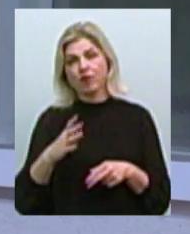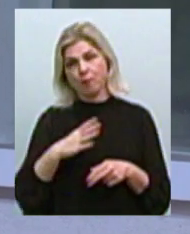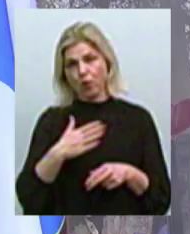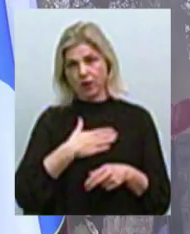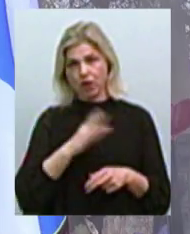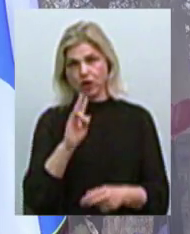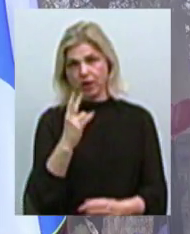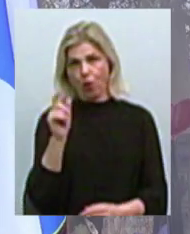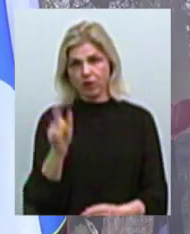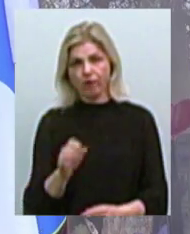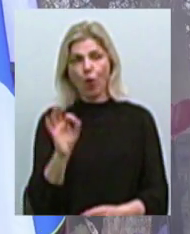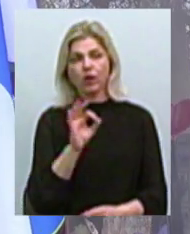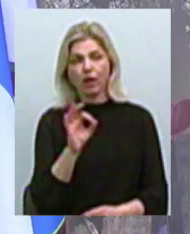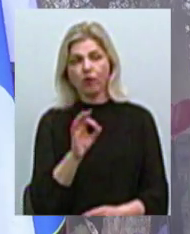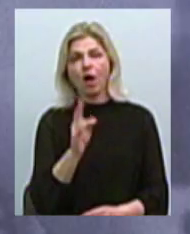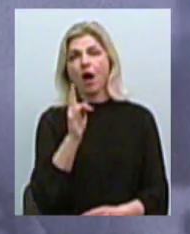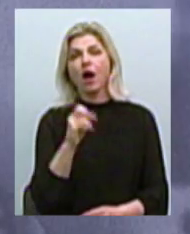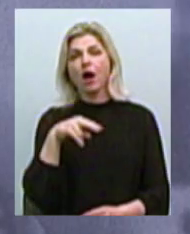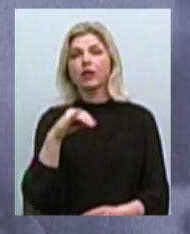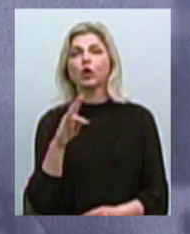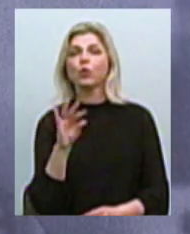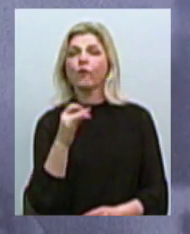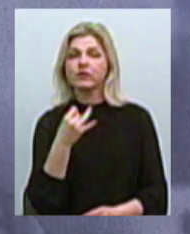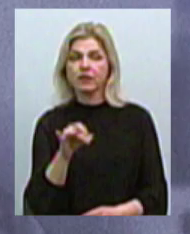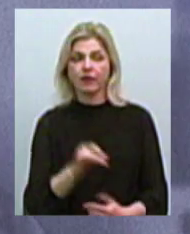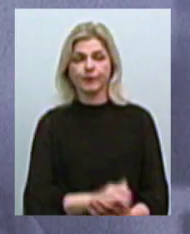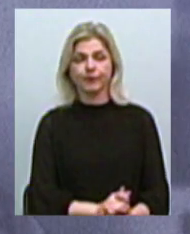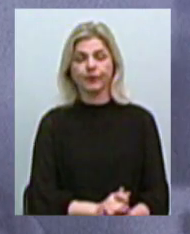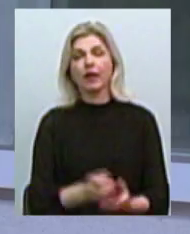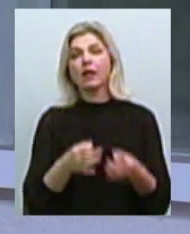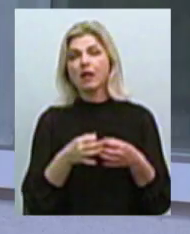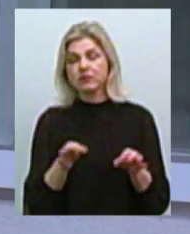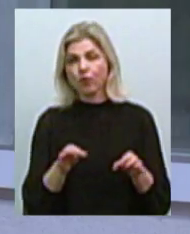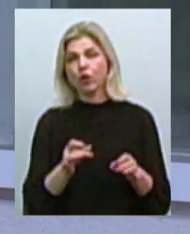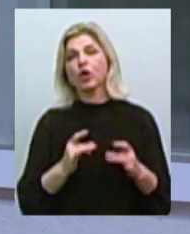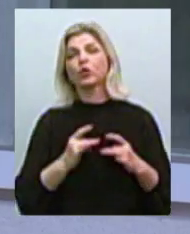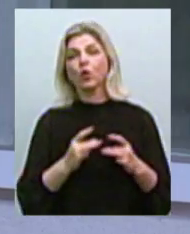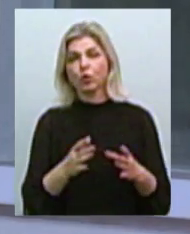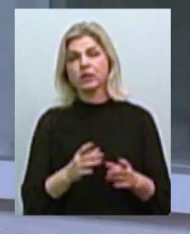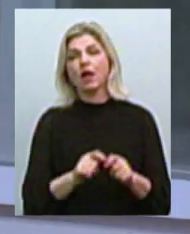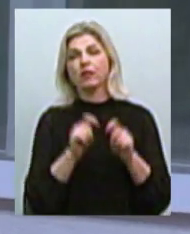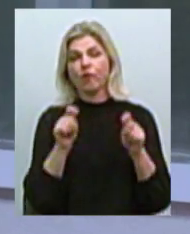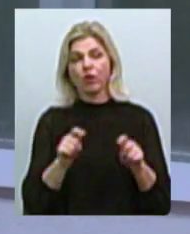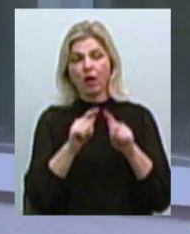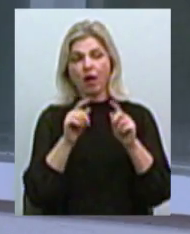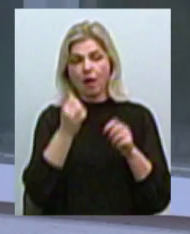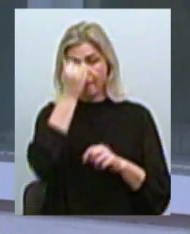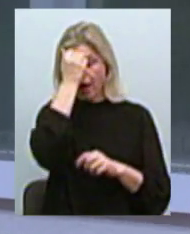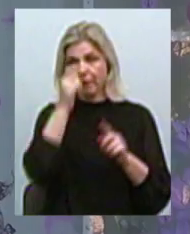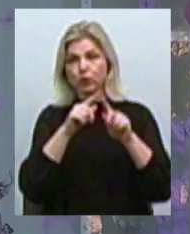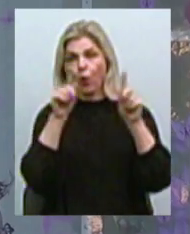наш миколаївець Олександр Калиновський. Дозвольте урочистості з нагоди відкриття меморіальної